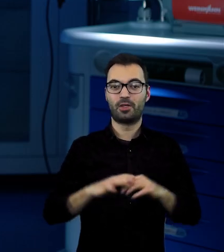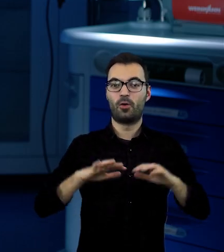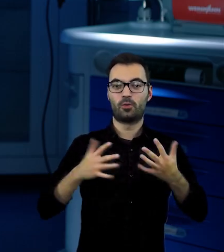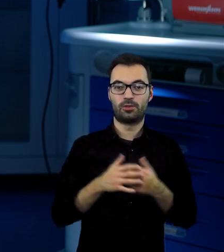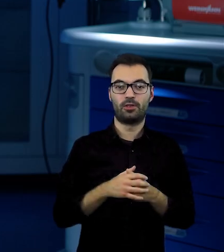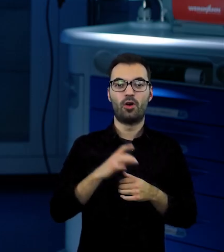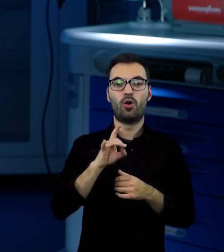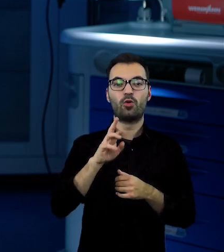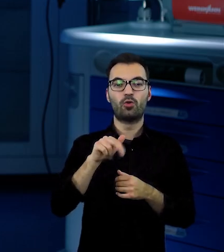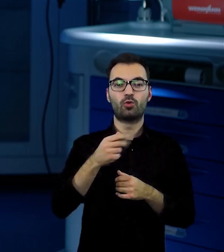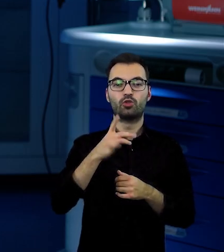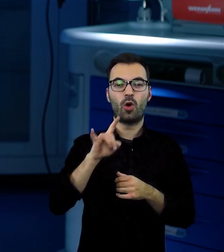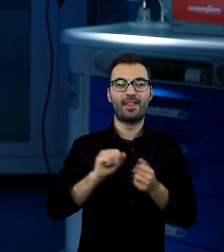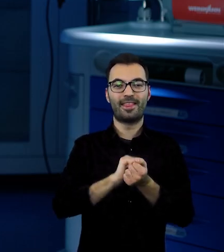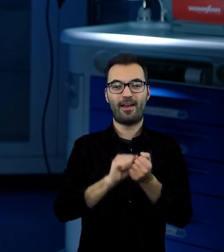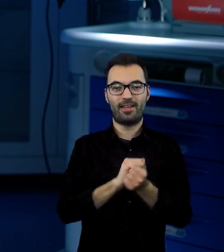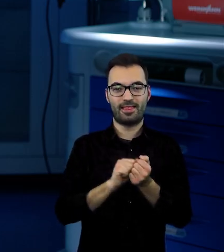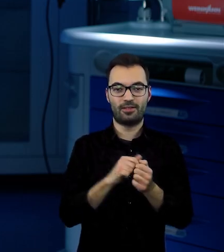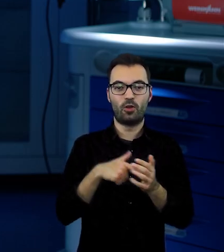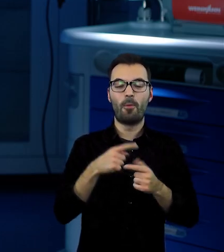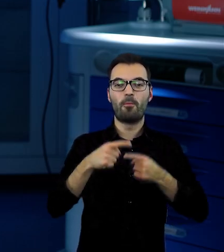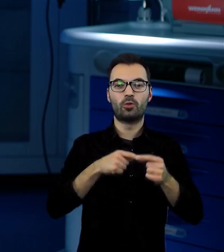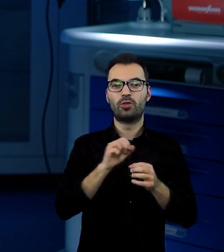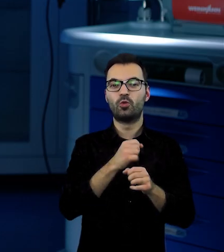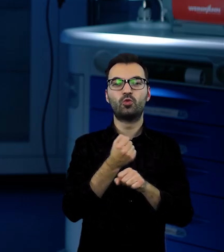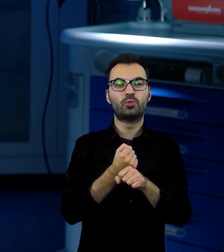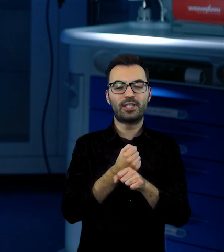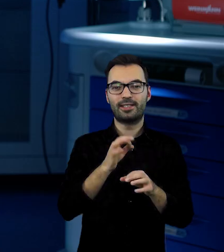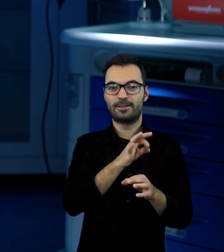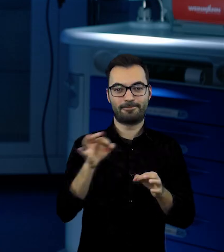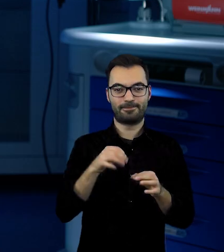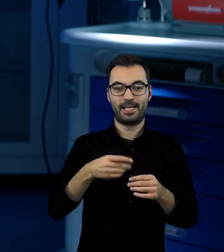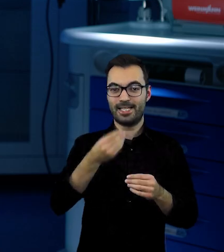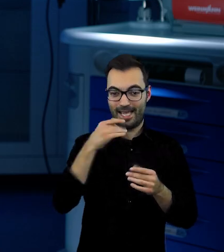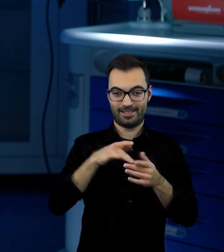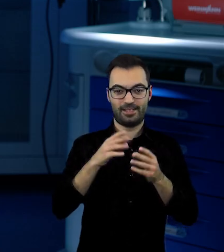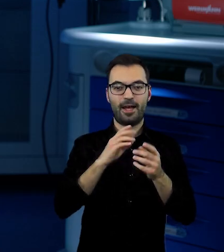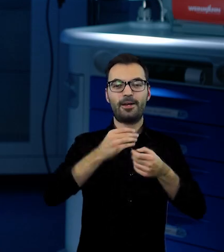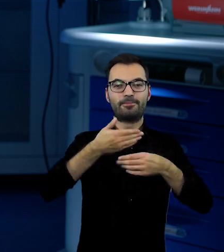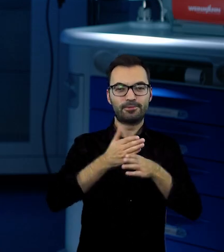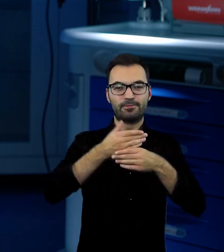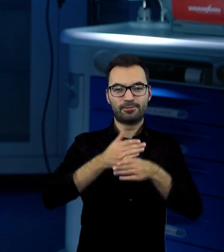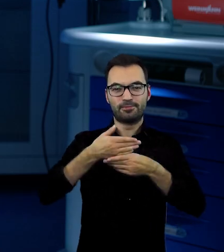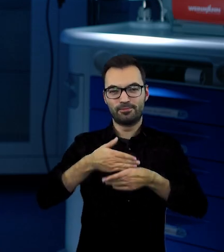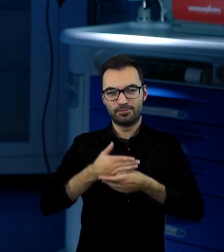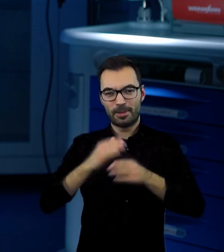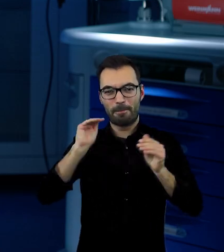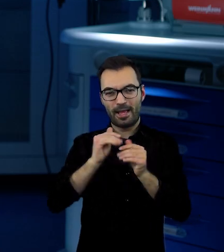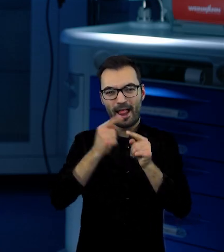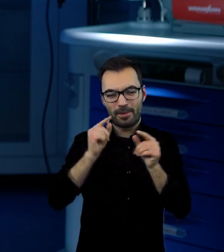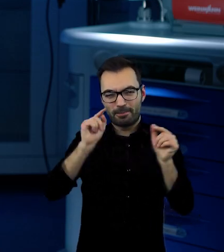gruczoły trawienne. Produkują one substancje, dzięki którym składniki jedzenia są rozbijane na coraz mniejsze